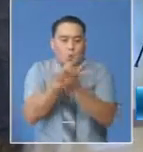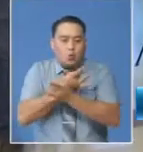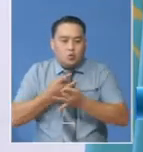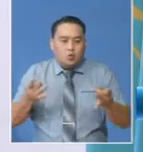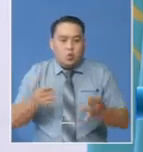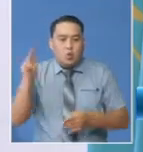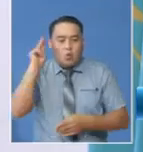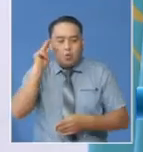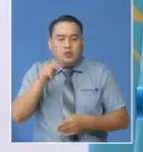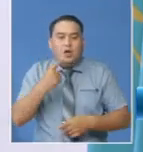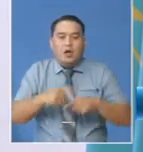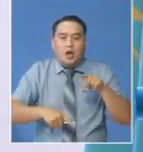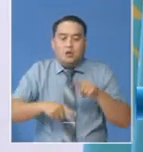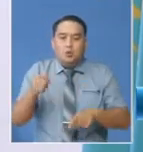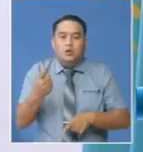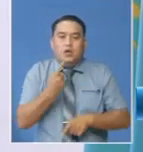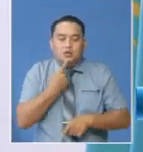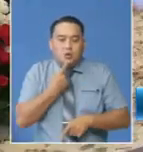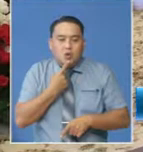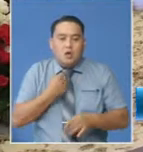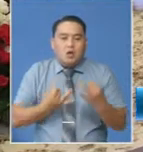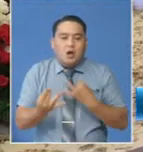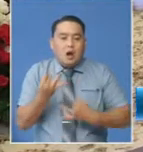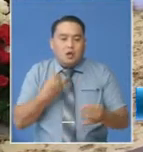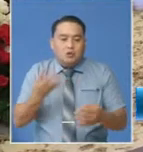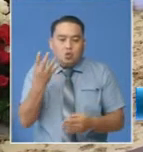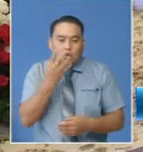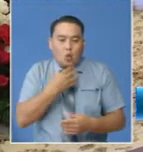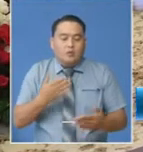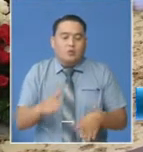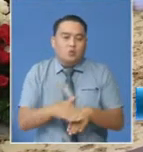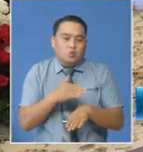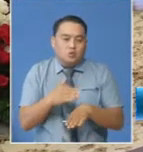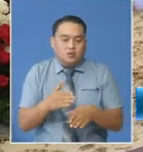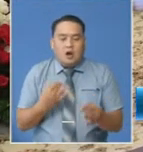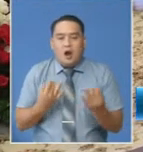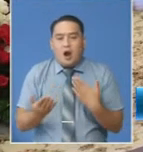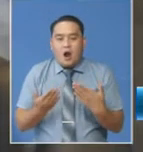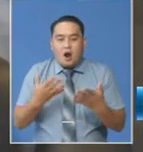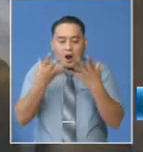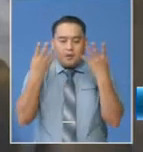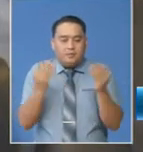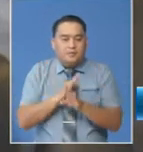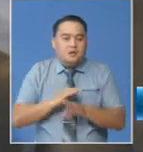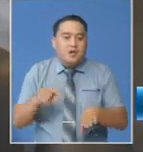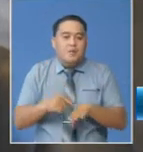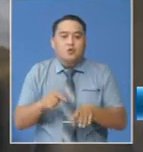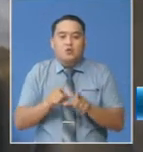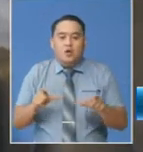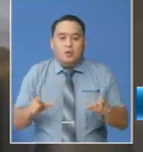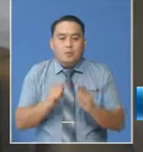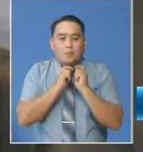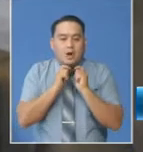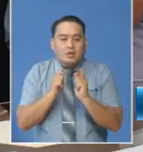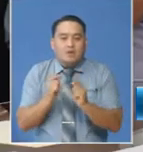и учат родному языку детей. Разговор получился теплый и душевный. Незабываемые эмоции вызвали у людей и